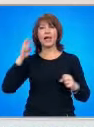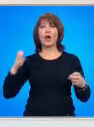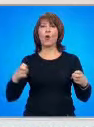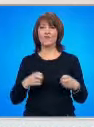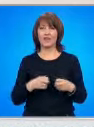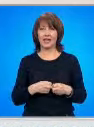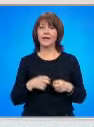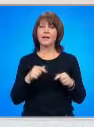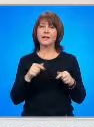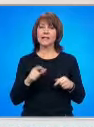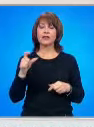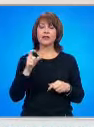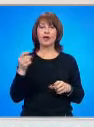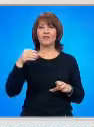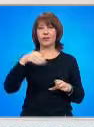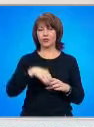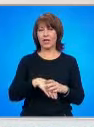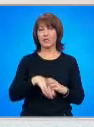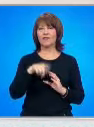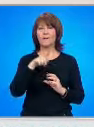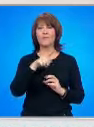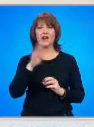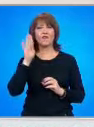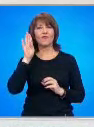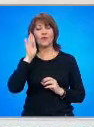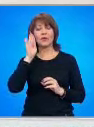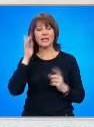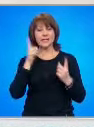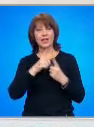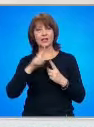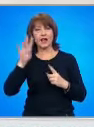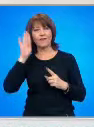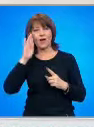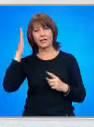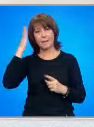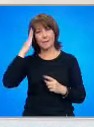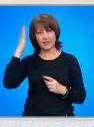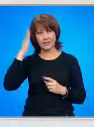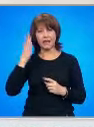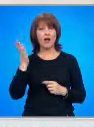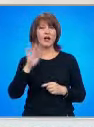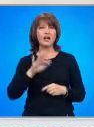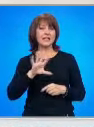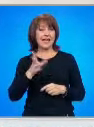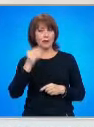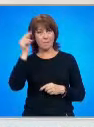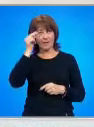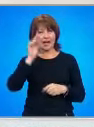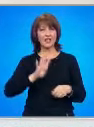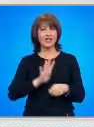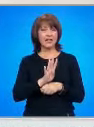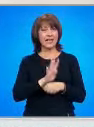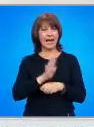в Брюксел, където участва в срещата на военните министри от Алианса. В рамките на форума България и още 14 страни